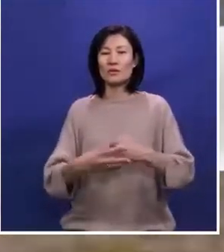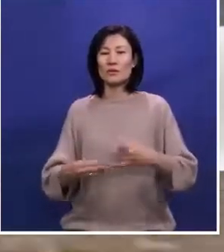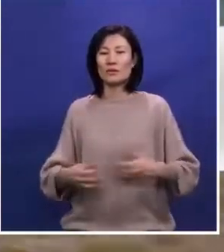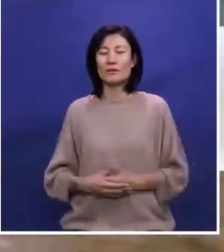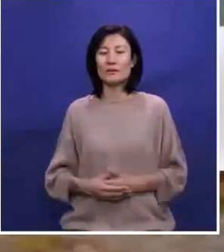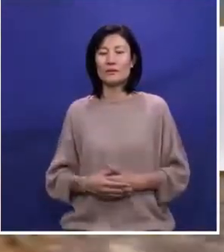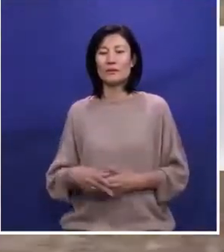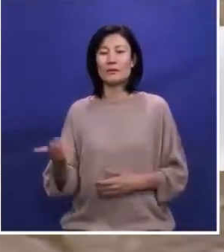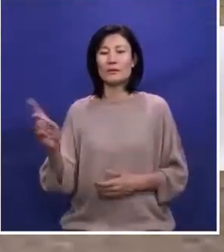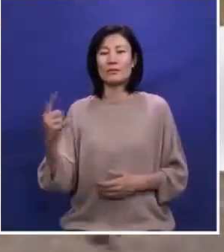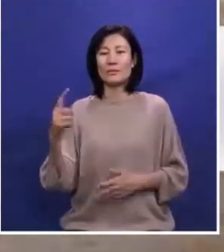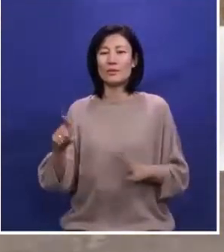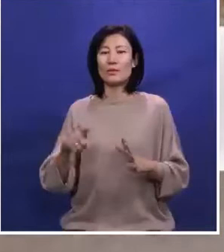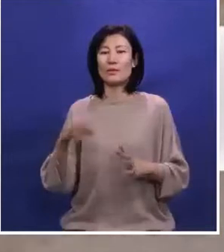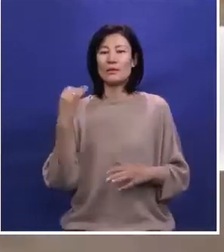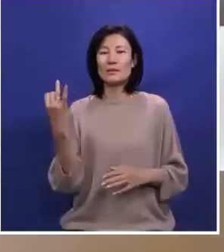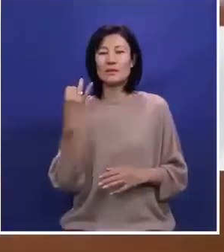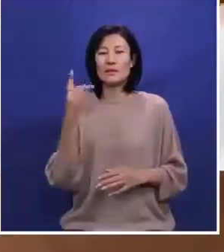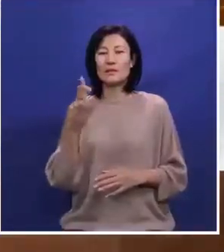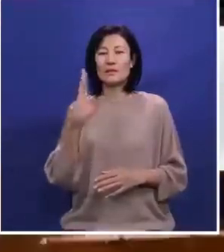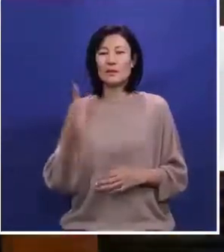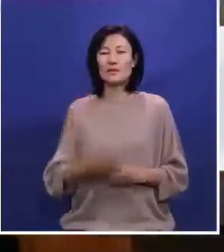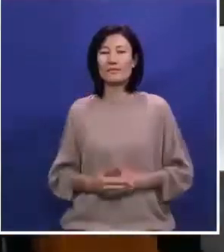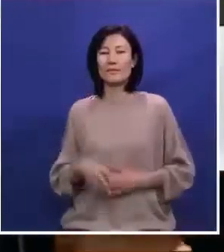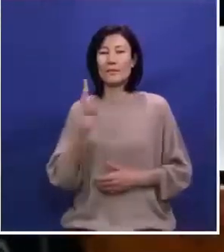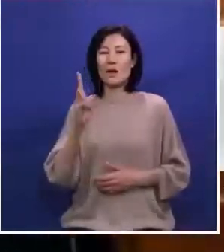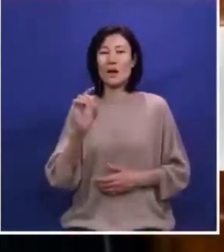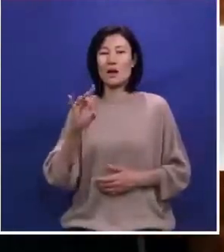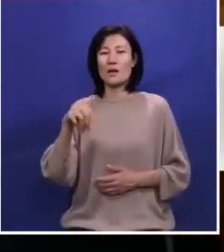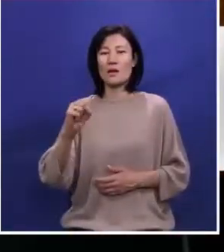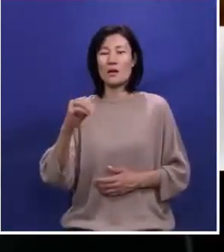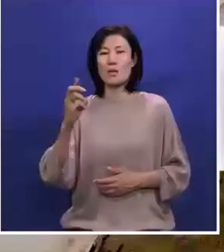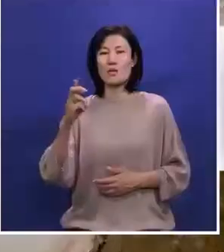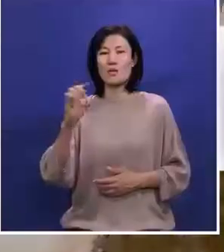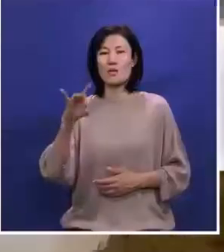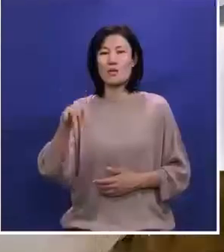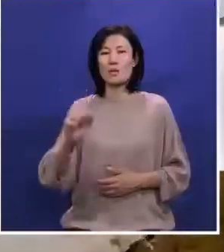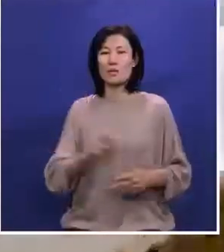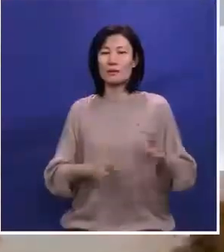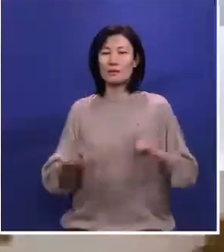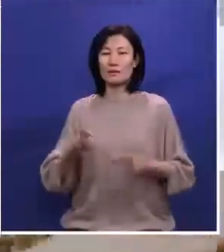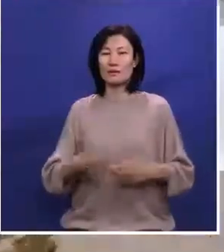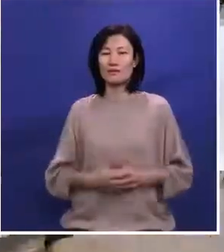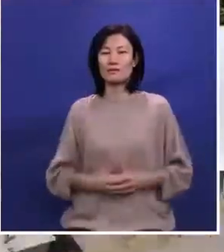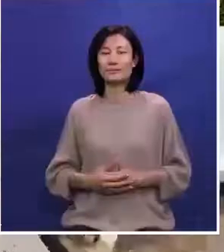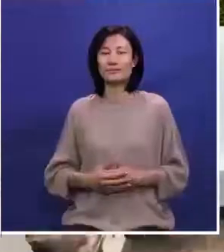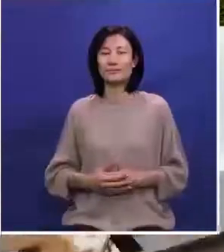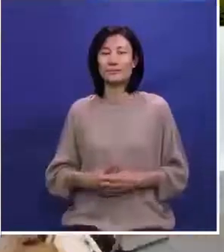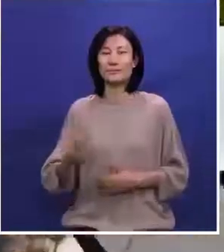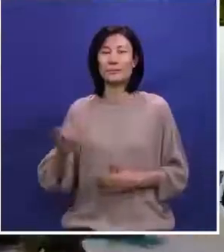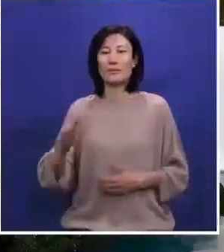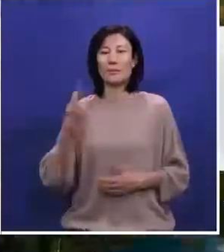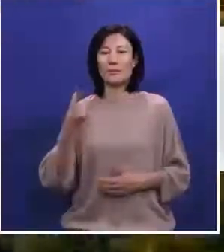мекенінде бір дерек қалған. Соның бірегейі Қарабура. Әуле баба туралы ізденіс жасаған Жарылқасын